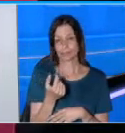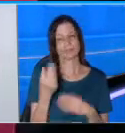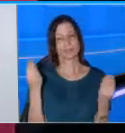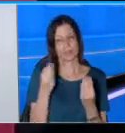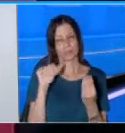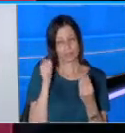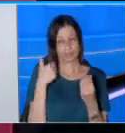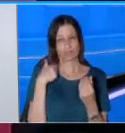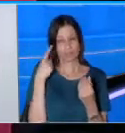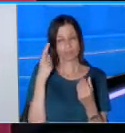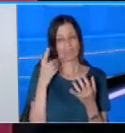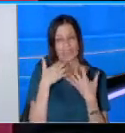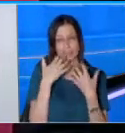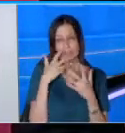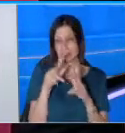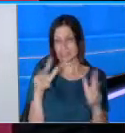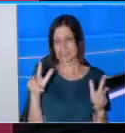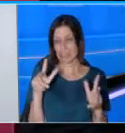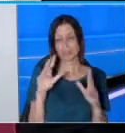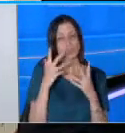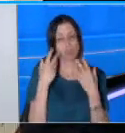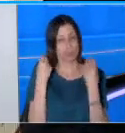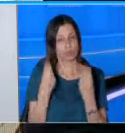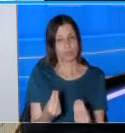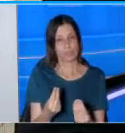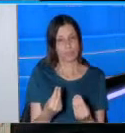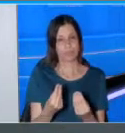קודם כל, אני חושבת שתיארת את המצב בצורה מיטבית. זאת אומרת,